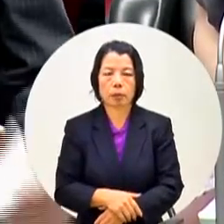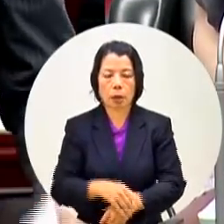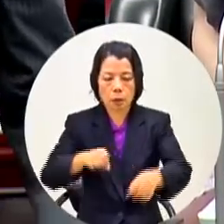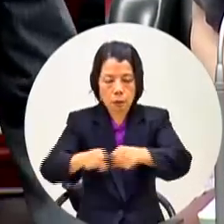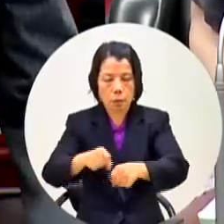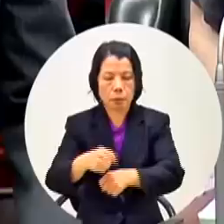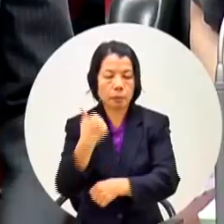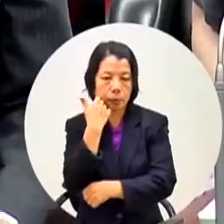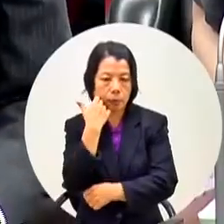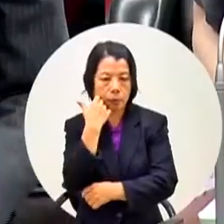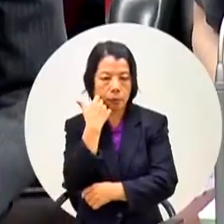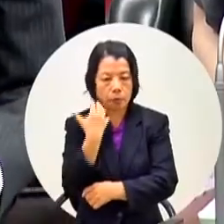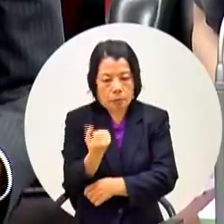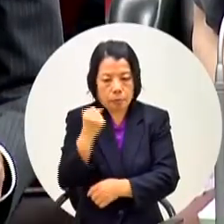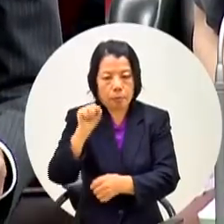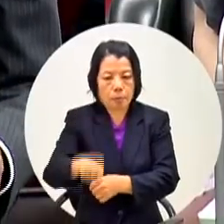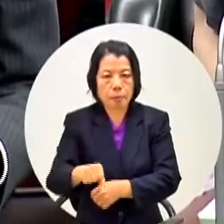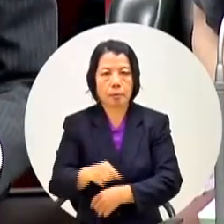计划当时